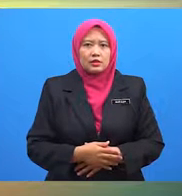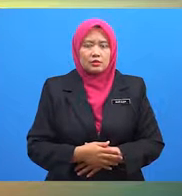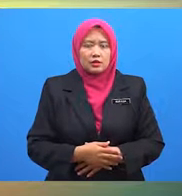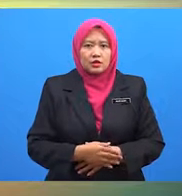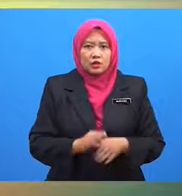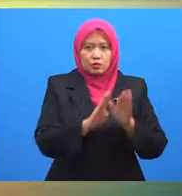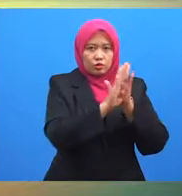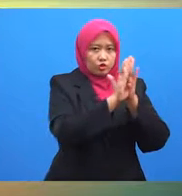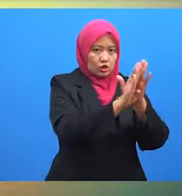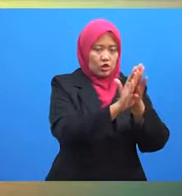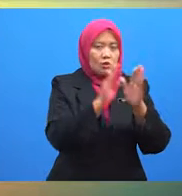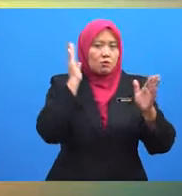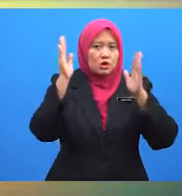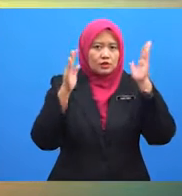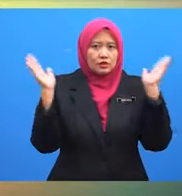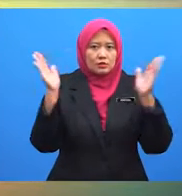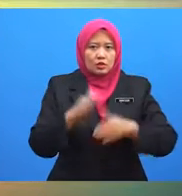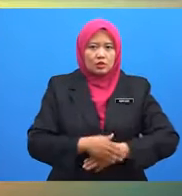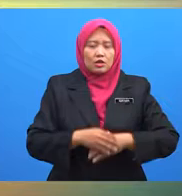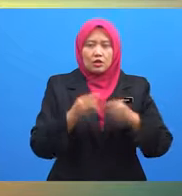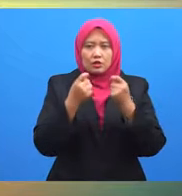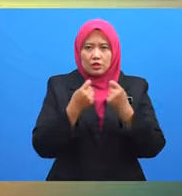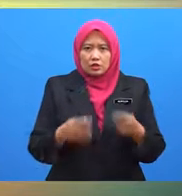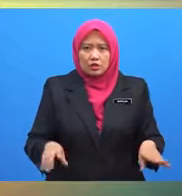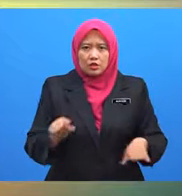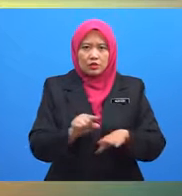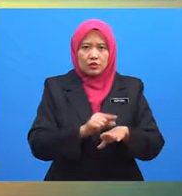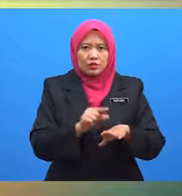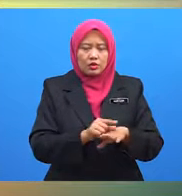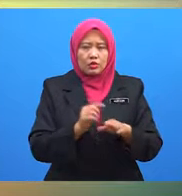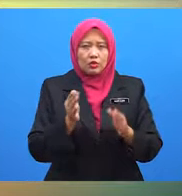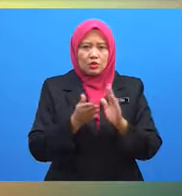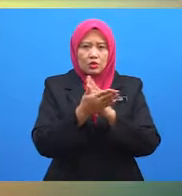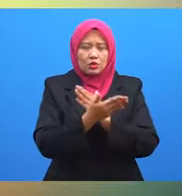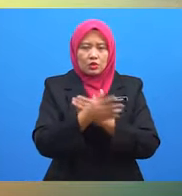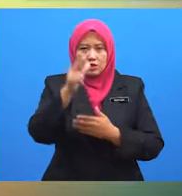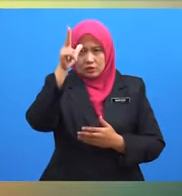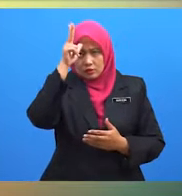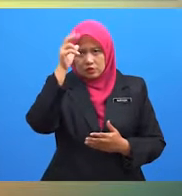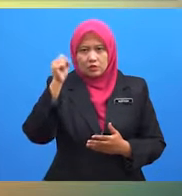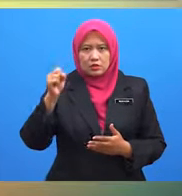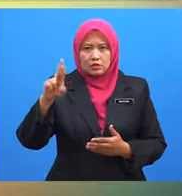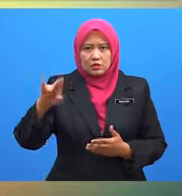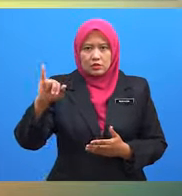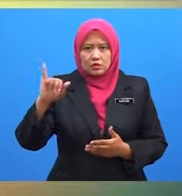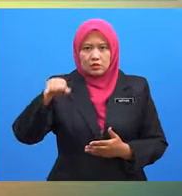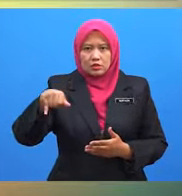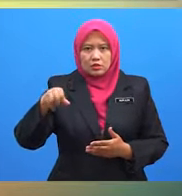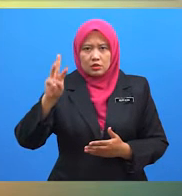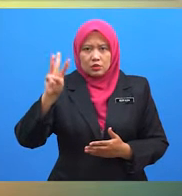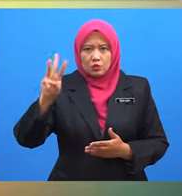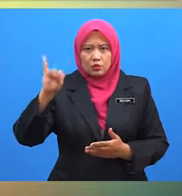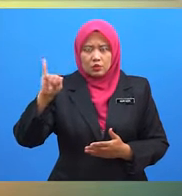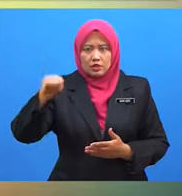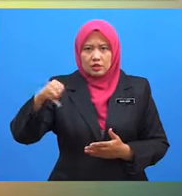membuktikan bahasa Melayu telah digunakan oleh kerajaan Sriwijaya. Bukti-bukti lain ialah batu